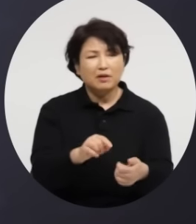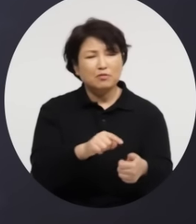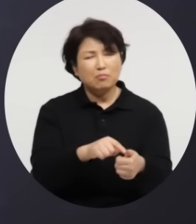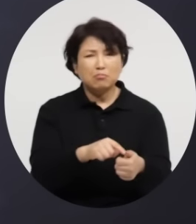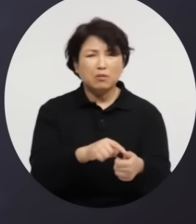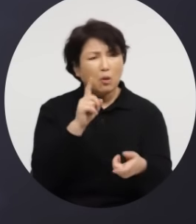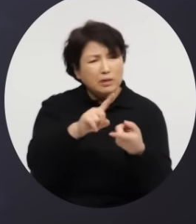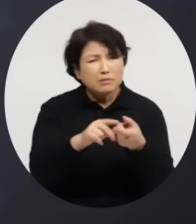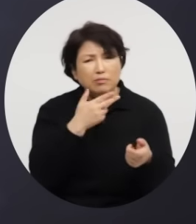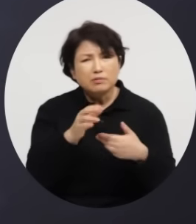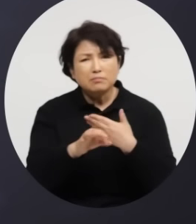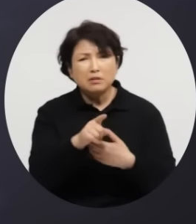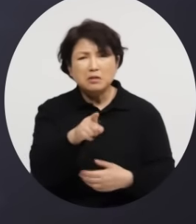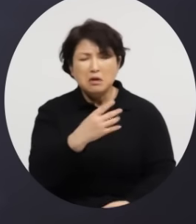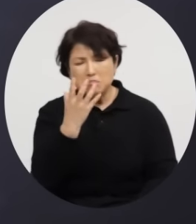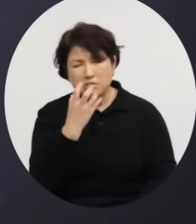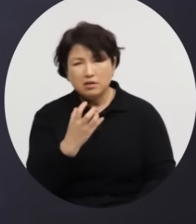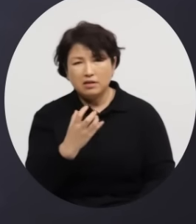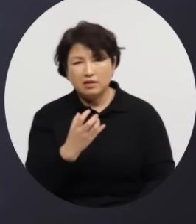노예라는 얘기예요.